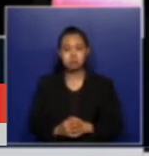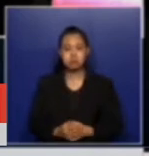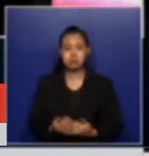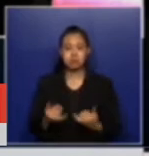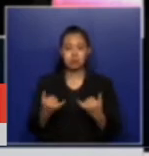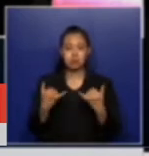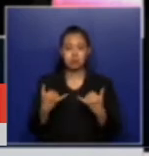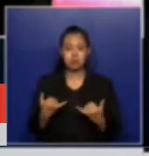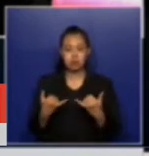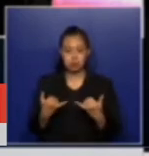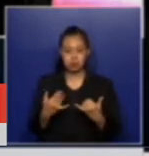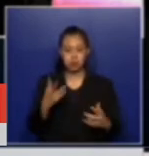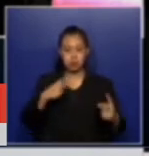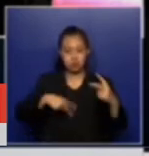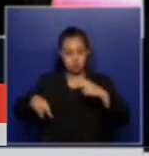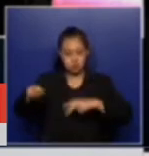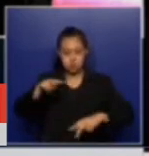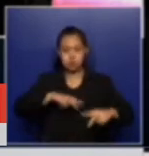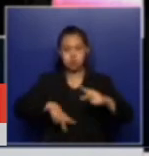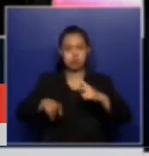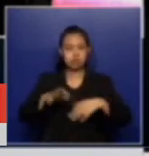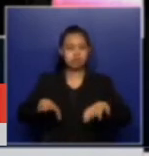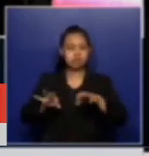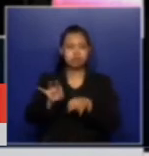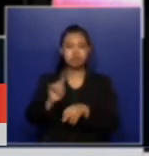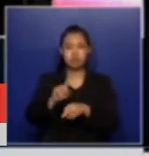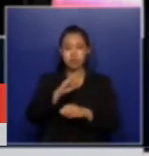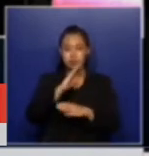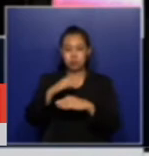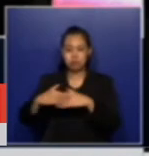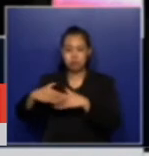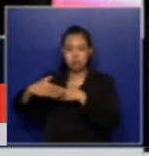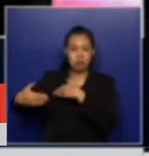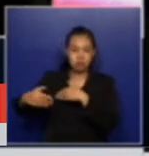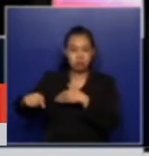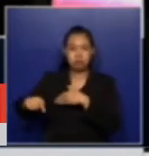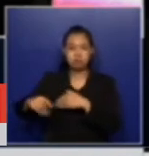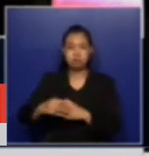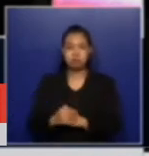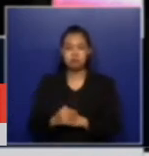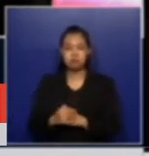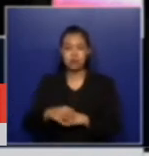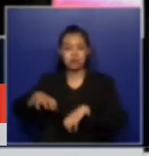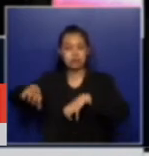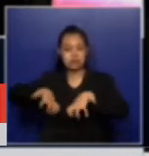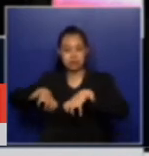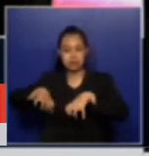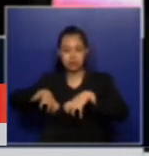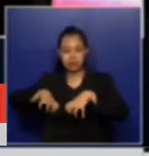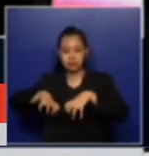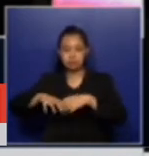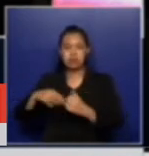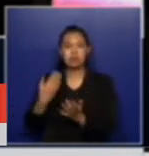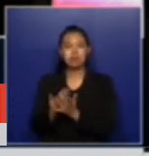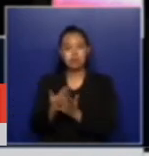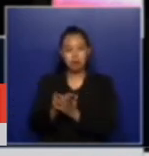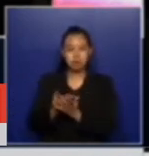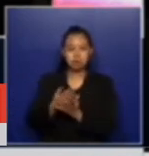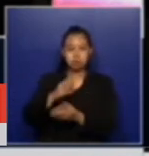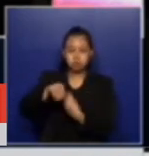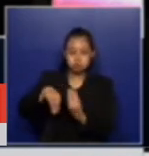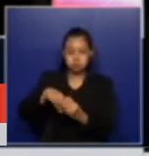ต้องมาตรวจสอบดูว่าในระยะต่อไปเนี่ยเราจะทำจัดการเรื่องงบประมาณอย่างไรเ